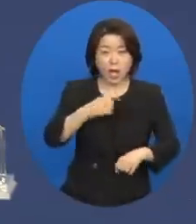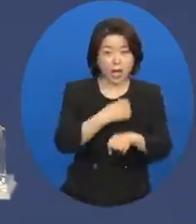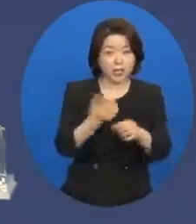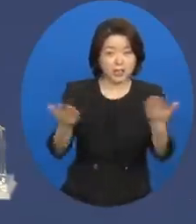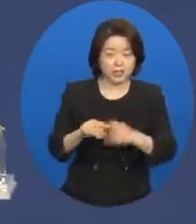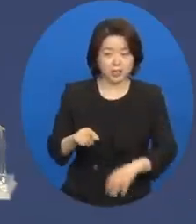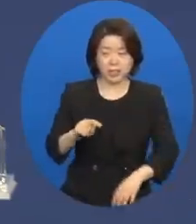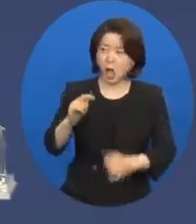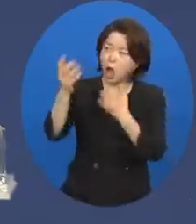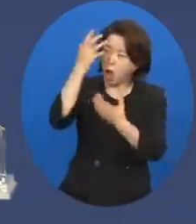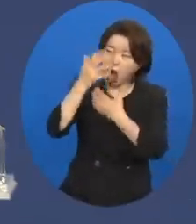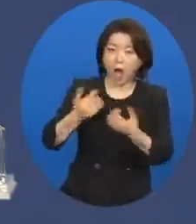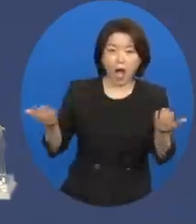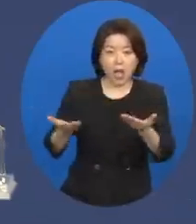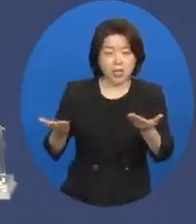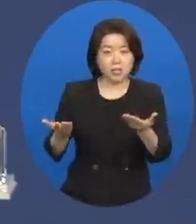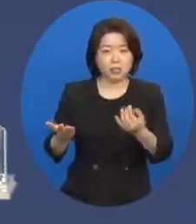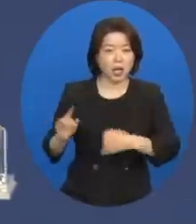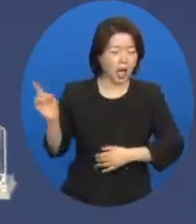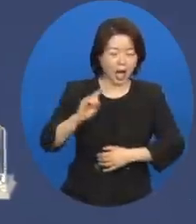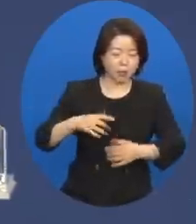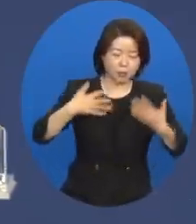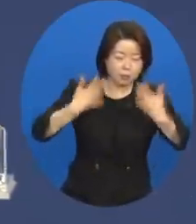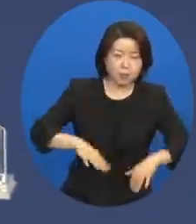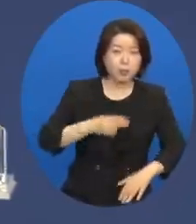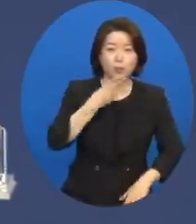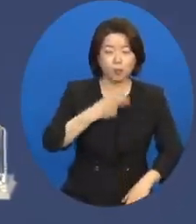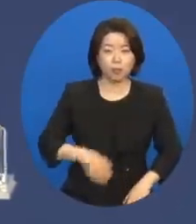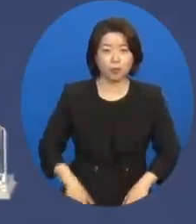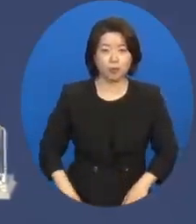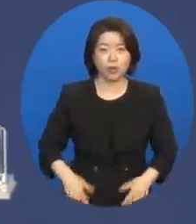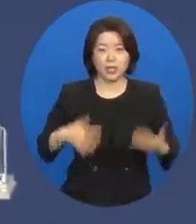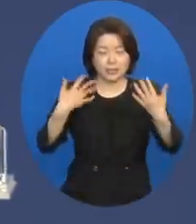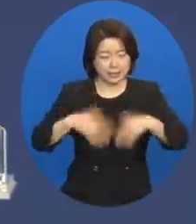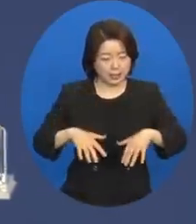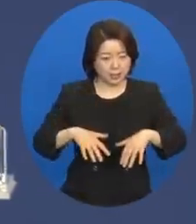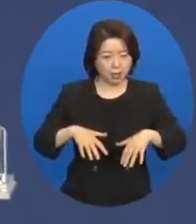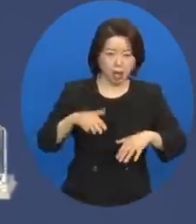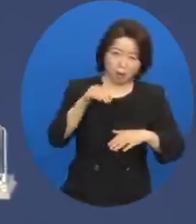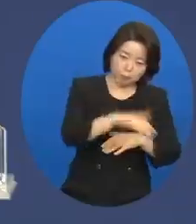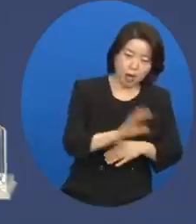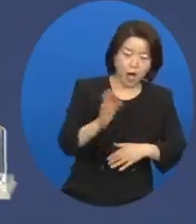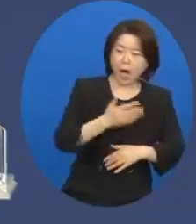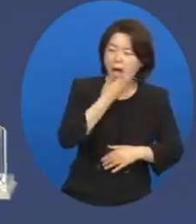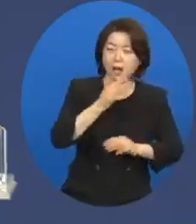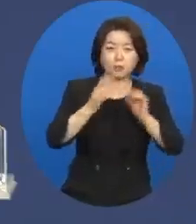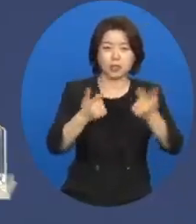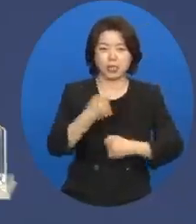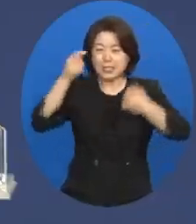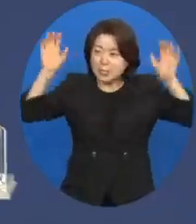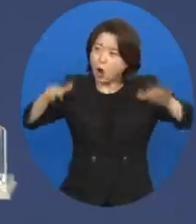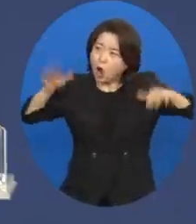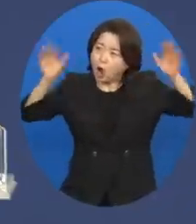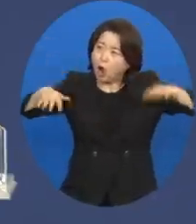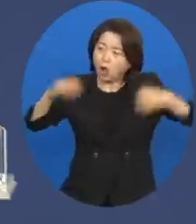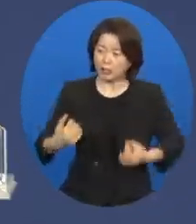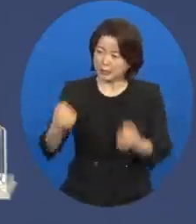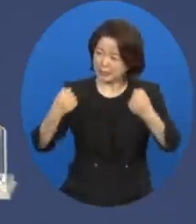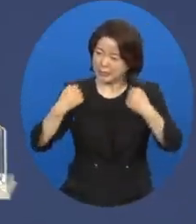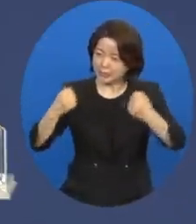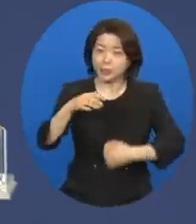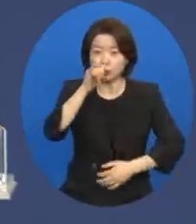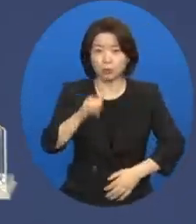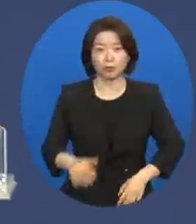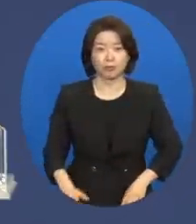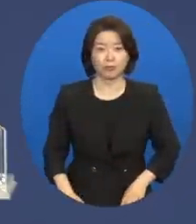지가 미쳐서 하는 건 아무리 해도 피곤치도 지치도 곤비치도 아깝지도 아니하고 독수리 날개치며 올라가는 것 같아.